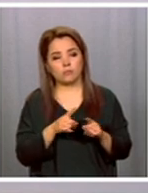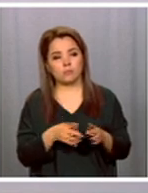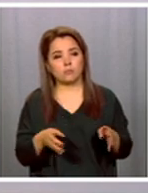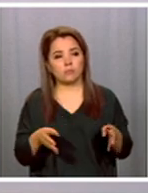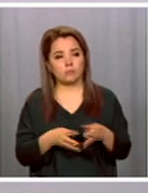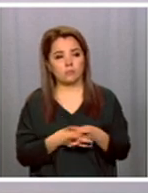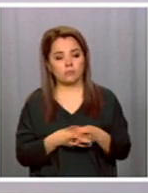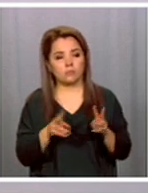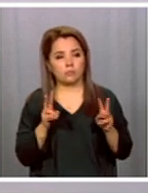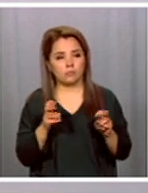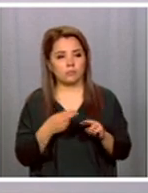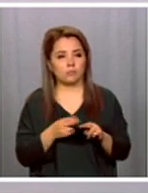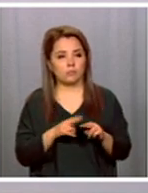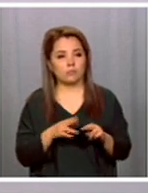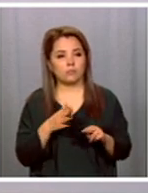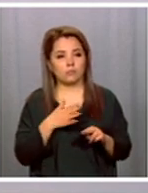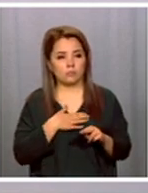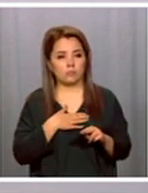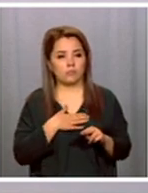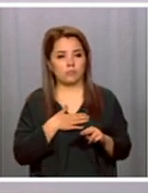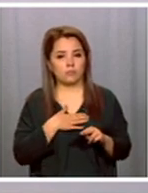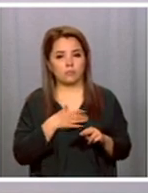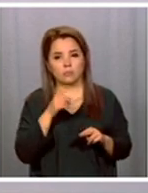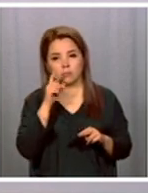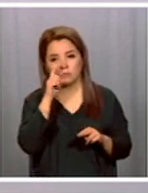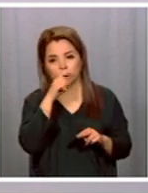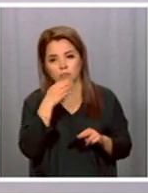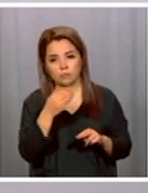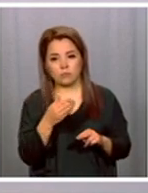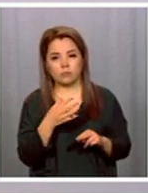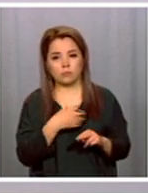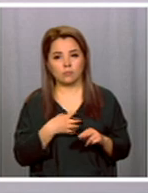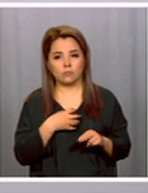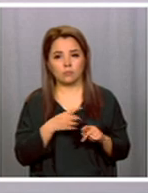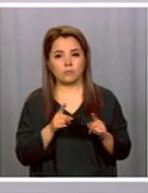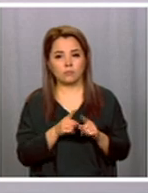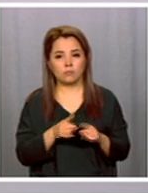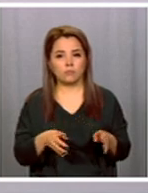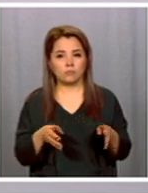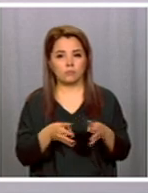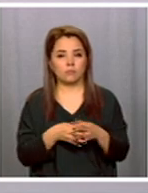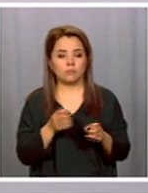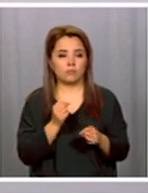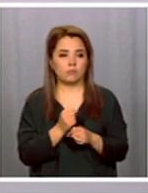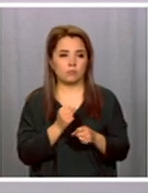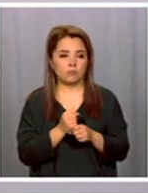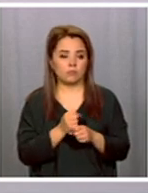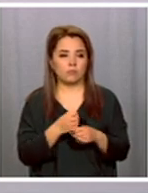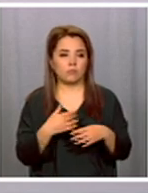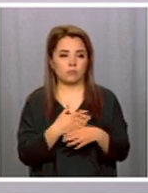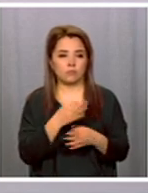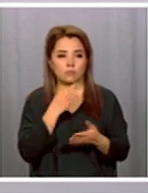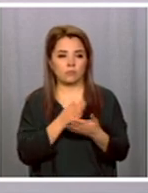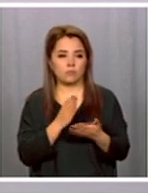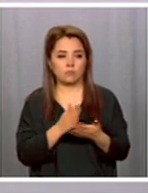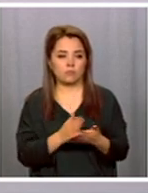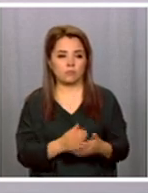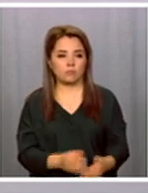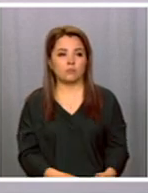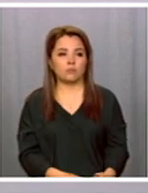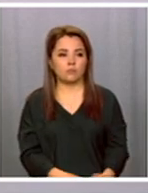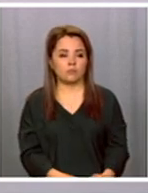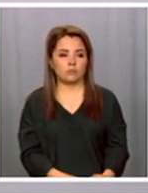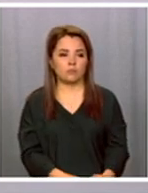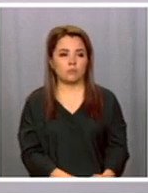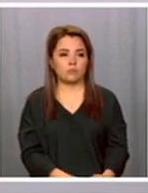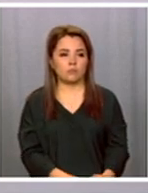әрекеттесуі. Біз қышқылдың негіздік оксидпен әрекеттесу реакциясын алдымен қарап көрейік. Ол үшін